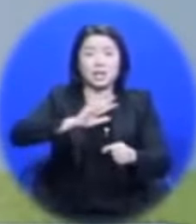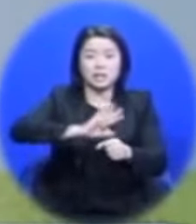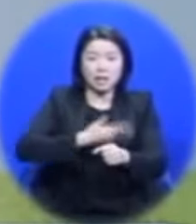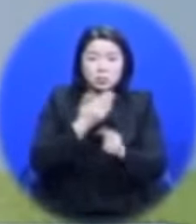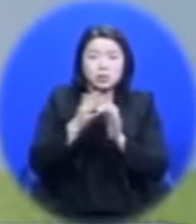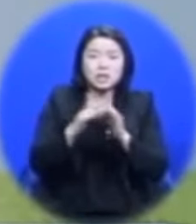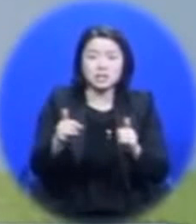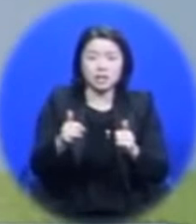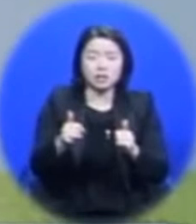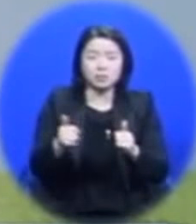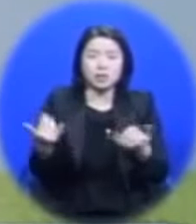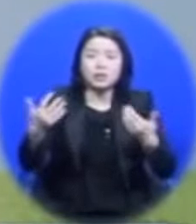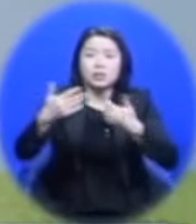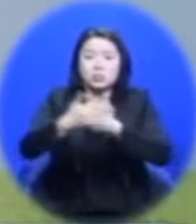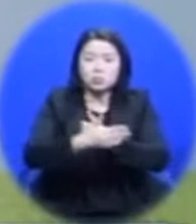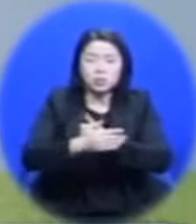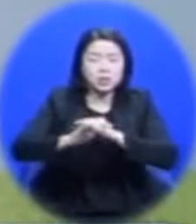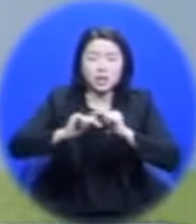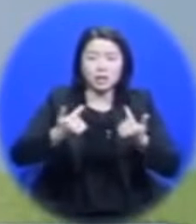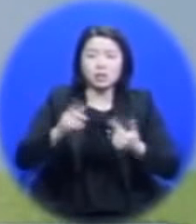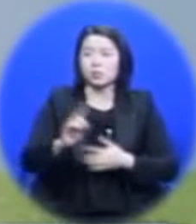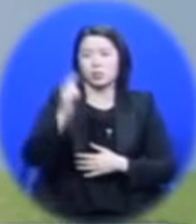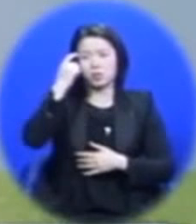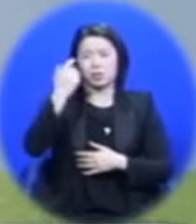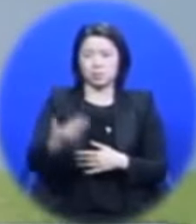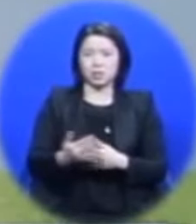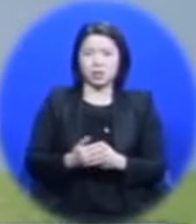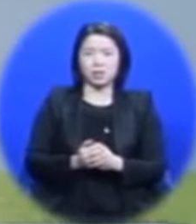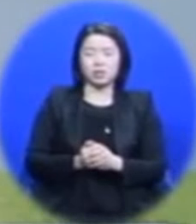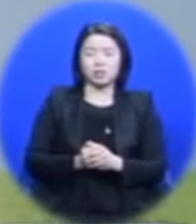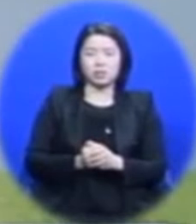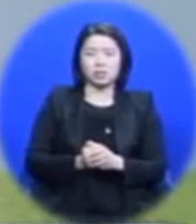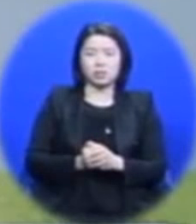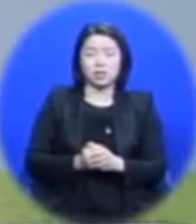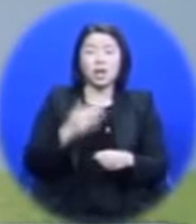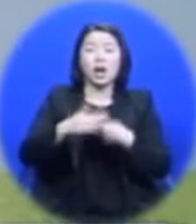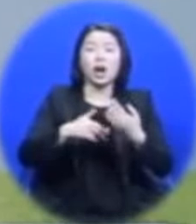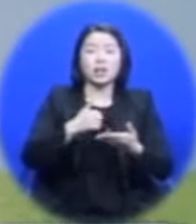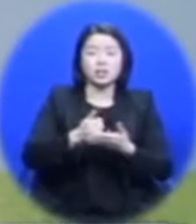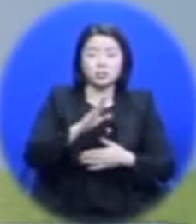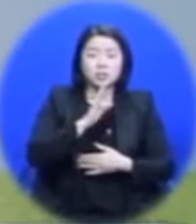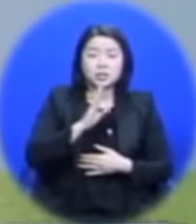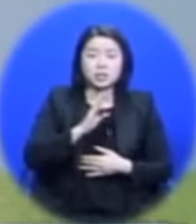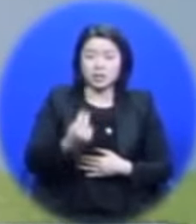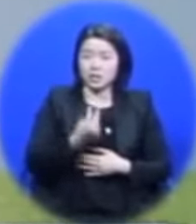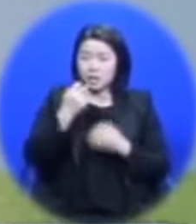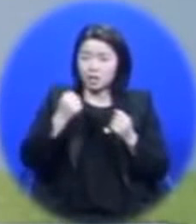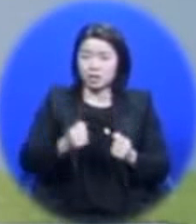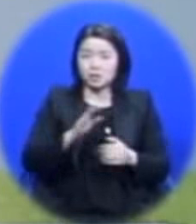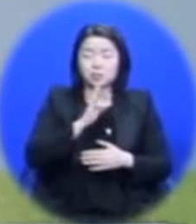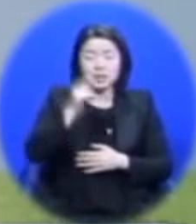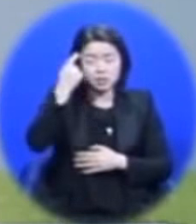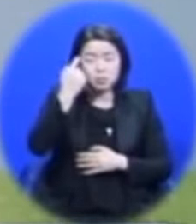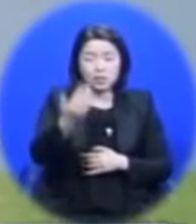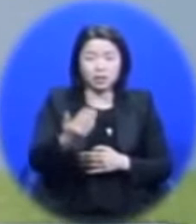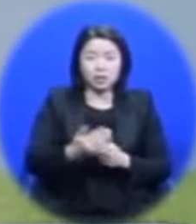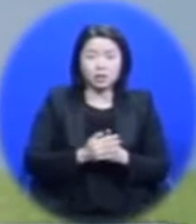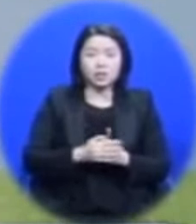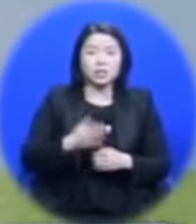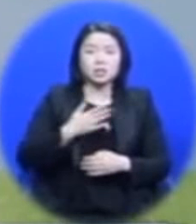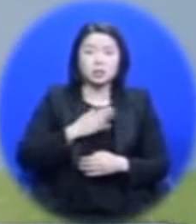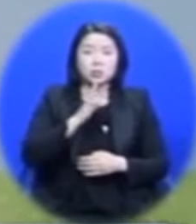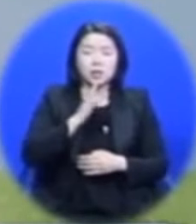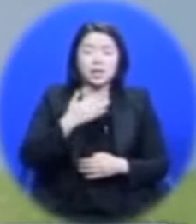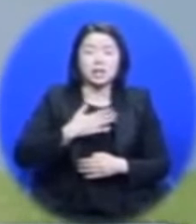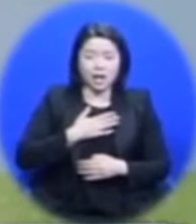사람 품어지지 않는데 어떡하냐면 하나님 진짜 살아계신 게 맞습니까? 정말